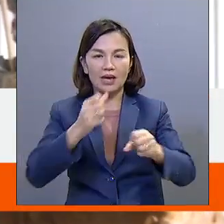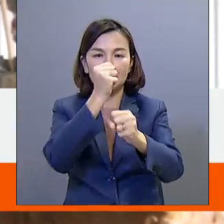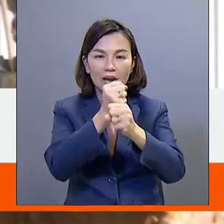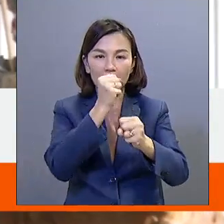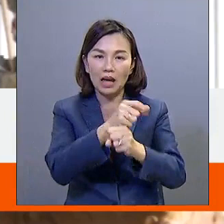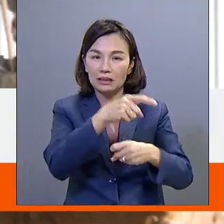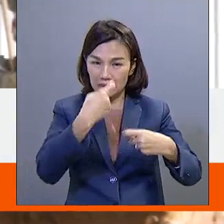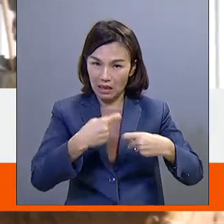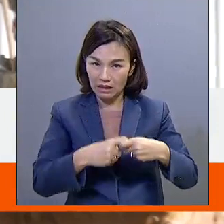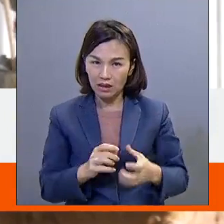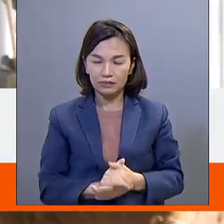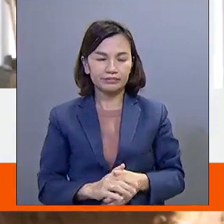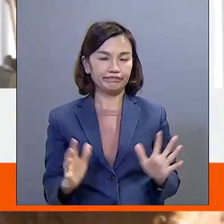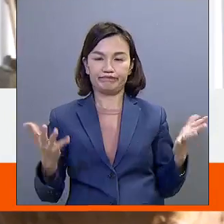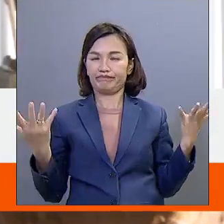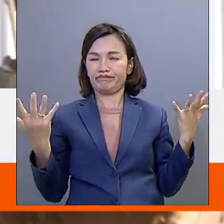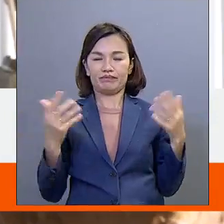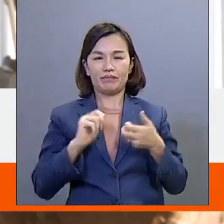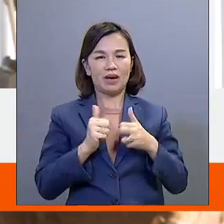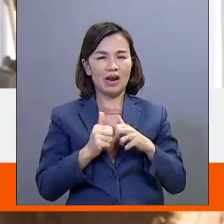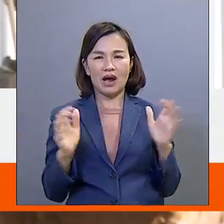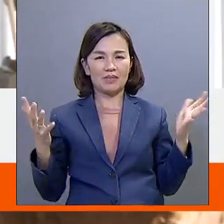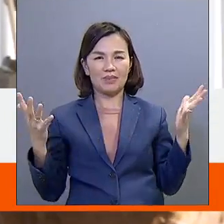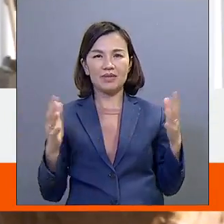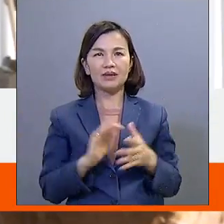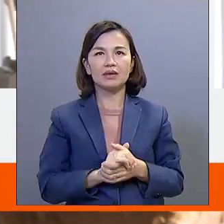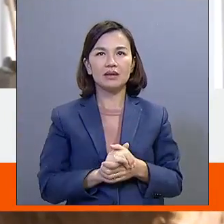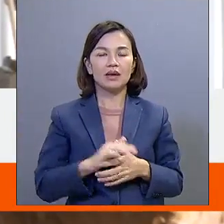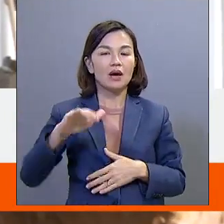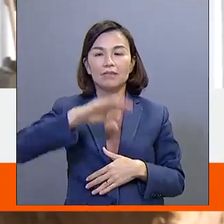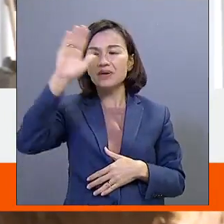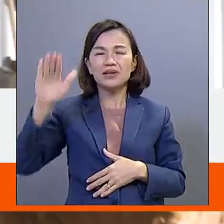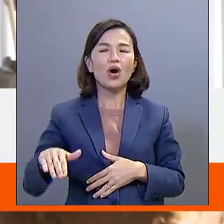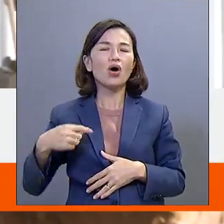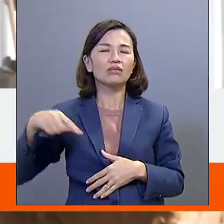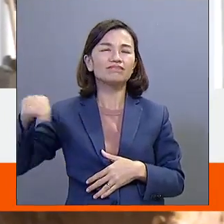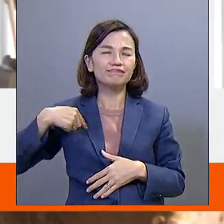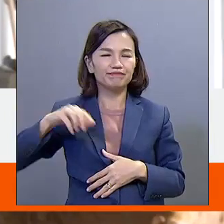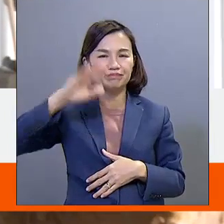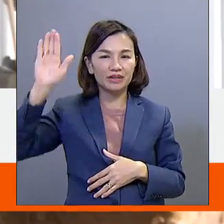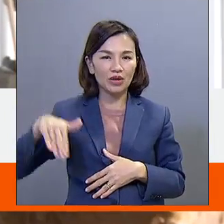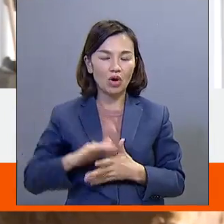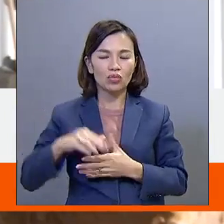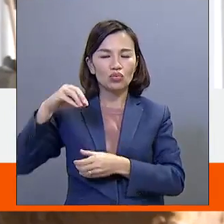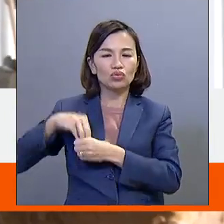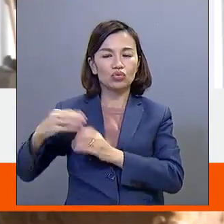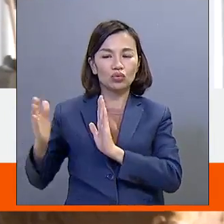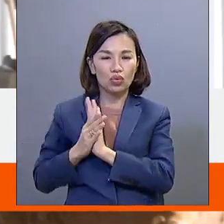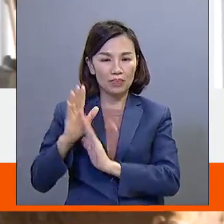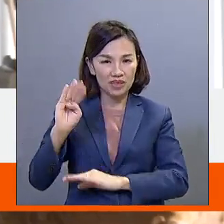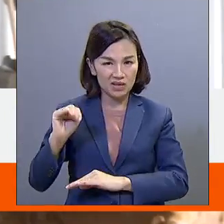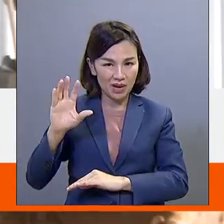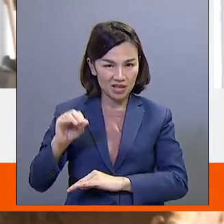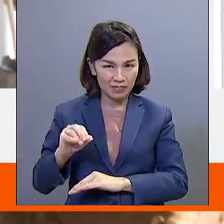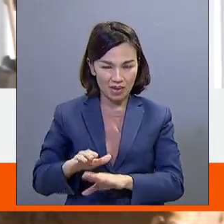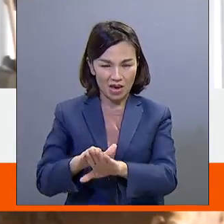การวางตัวหรือการทำงานจะลำบากไหม ไม่มีไม่ลำบากเราก็จะเป็นพี่น้องกันเหมือนเดิมนะครับก็อยู่กับผมมาตั้ง 40-50 ปี